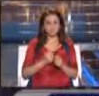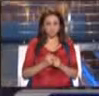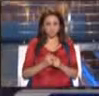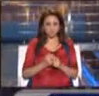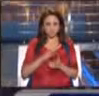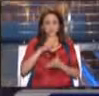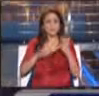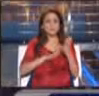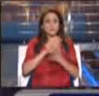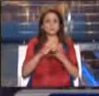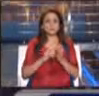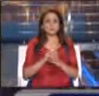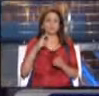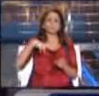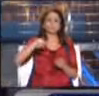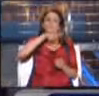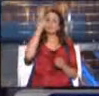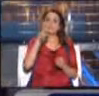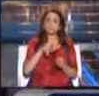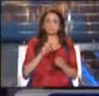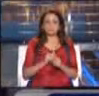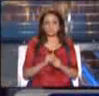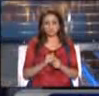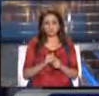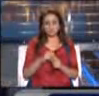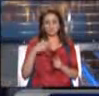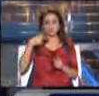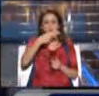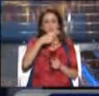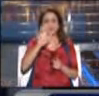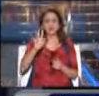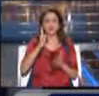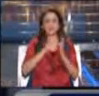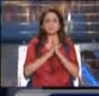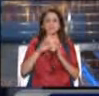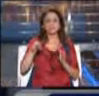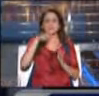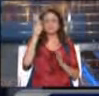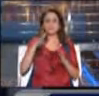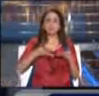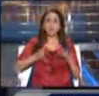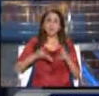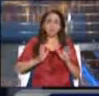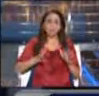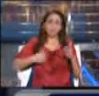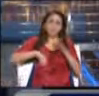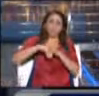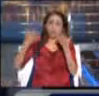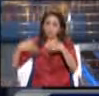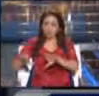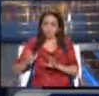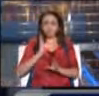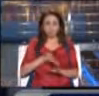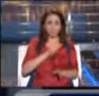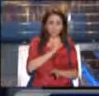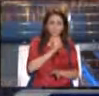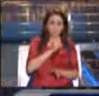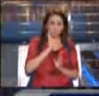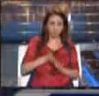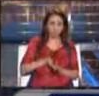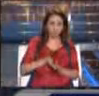ازمات. طب هسألك سؤال هنا يعني عارفة المقاطعة، لكن هل كل لاعب كرة يصلح أن يكون إعلامي أو إعلامي طبعا. رياضي؟ من غير ما